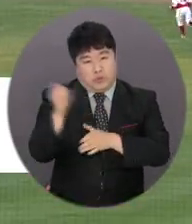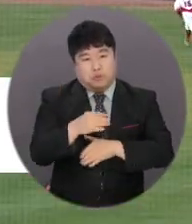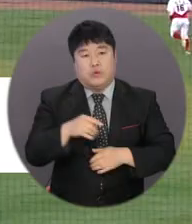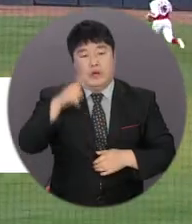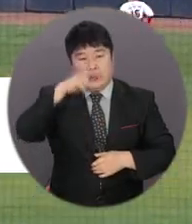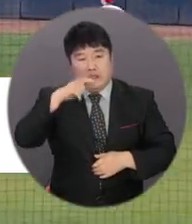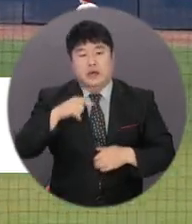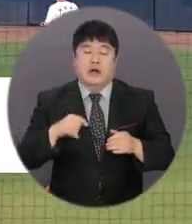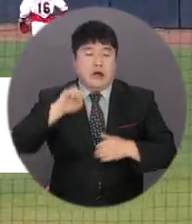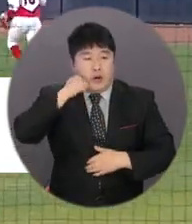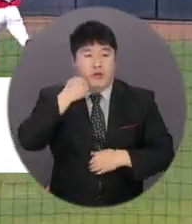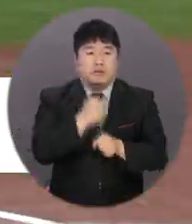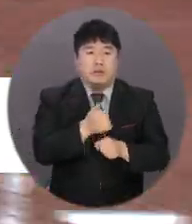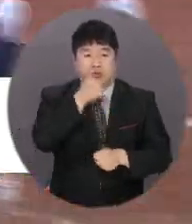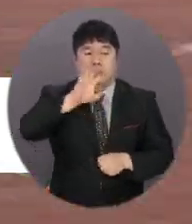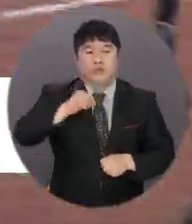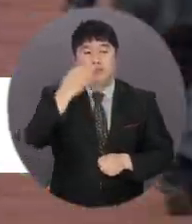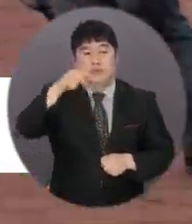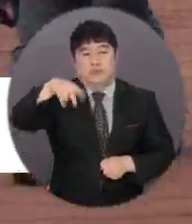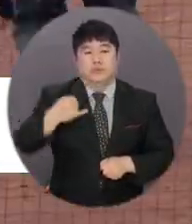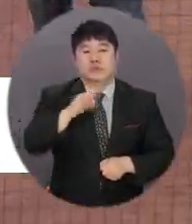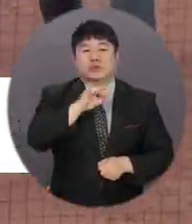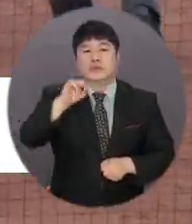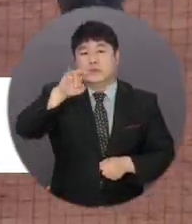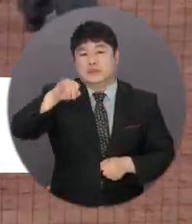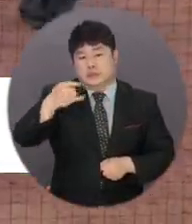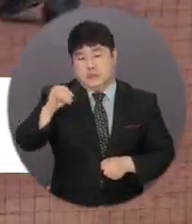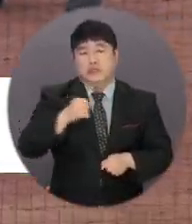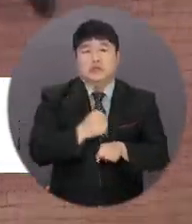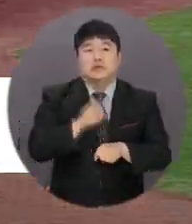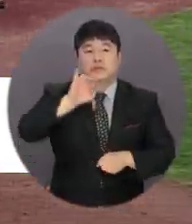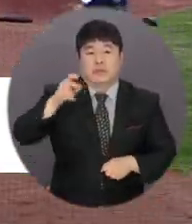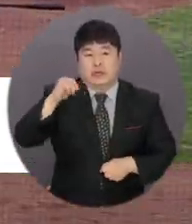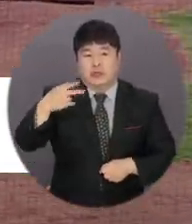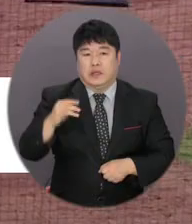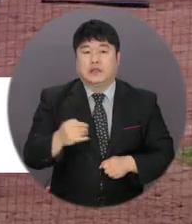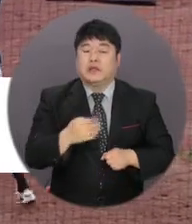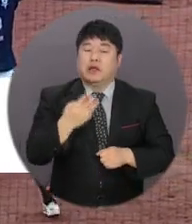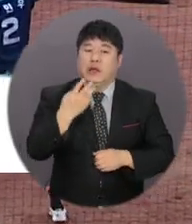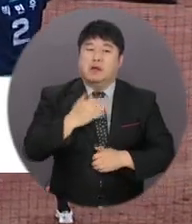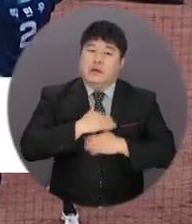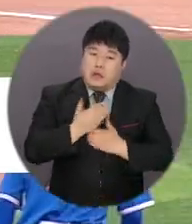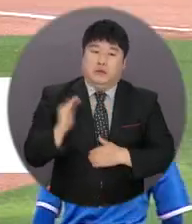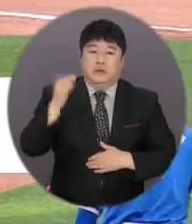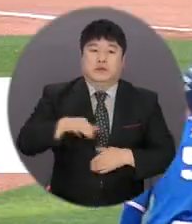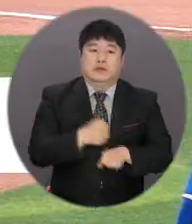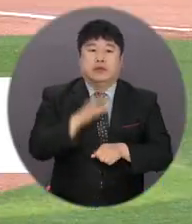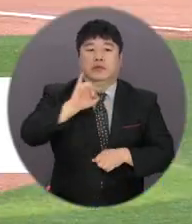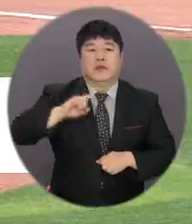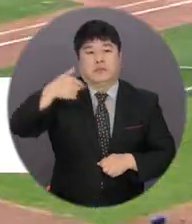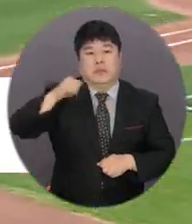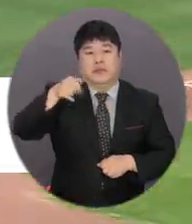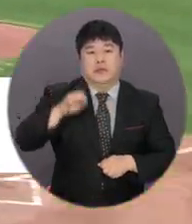잡고 있습니다. 우중간. 브룩스 이율이 맹댄으로 이어지는 1-3 선발은 시즌 초반에 비해서 안정됐지만 임기영, 이민우